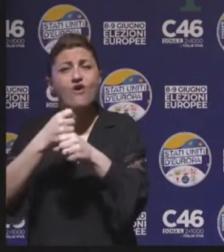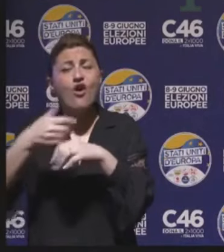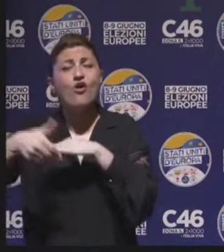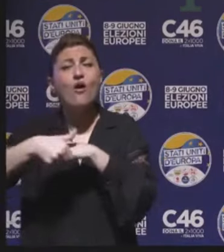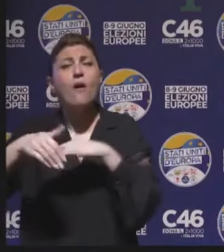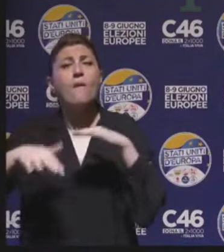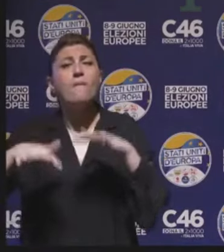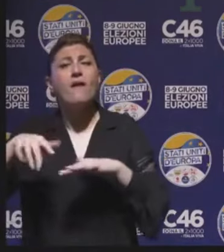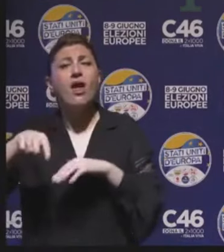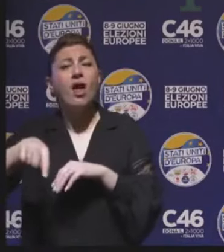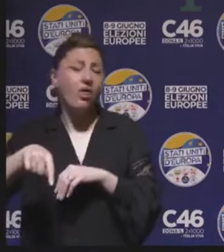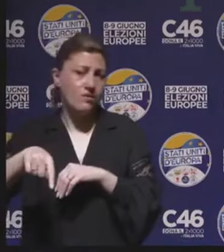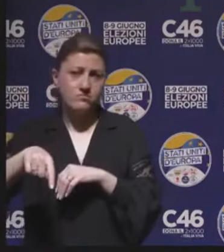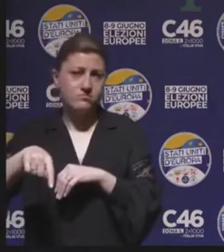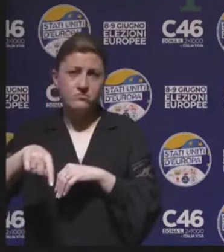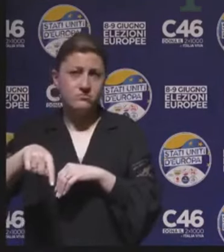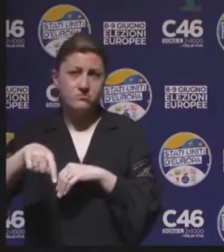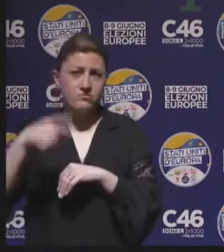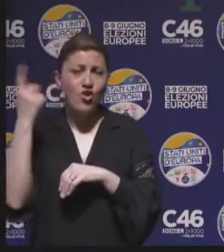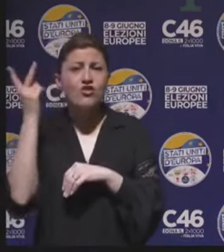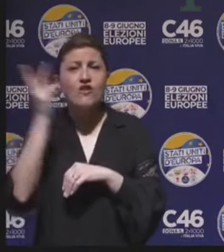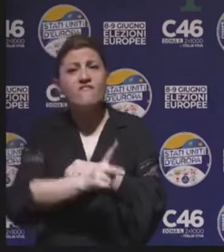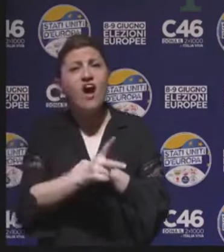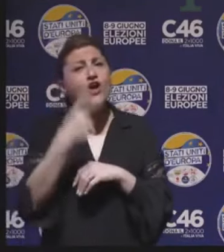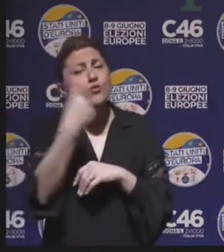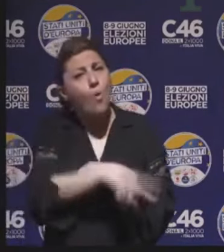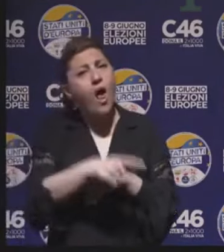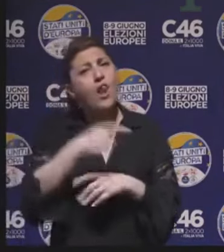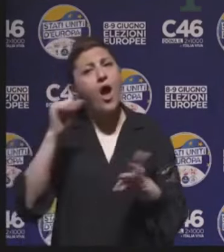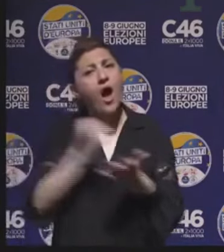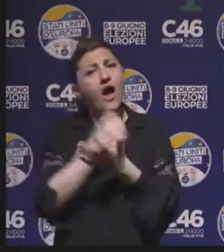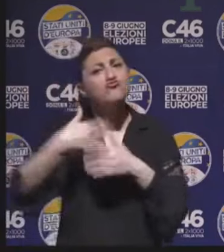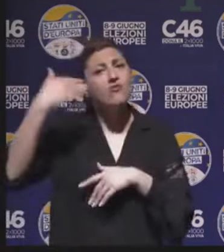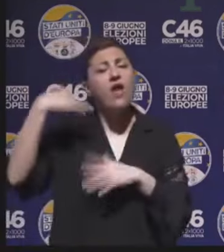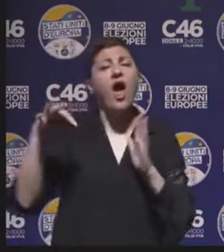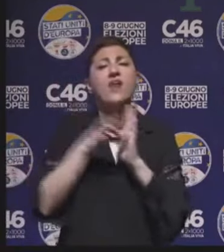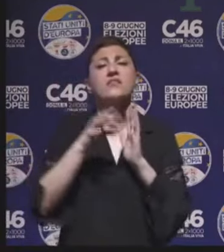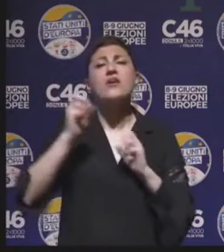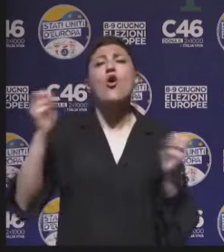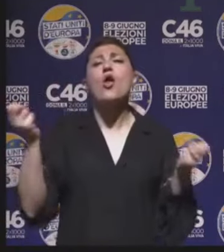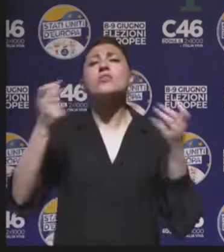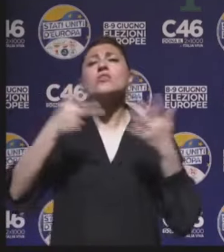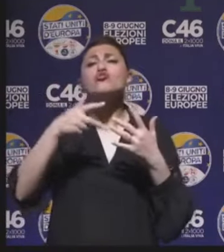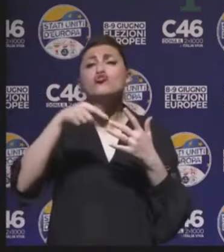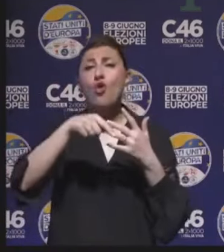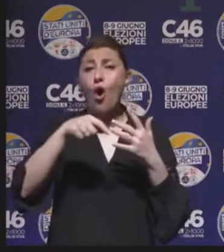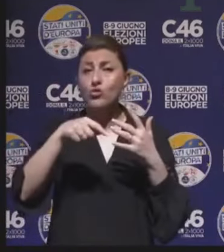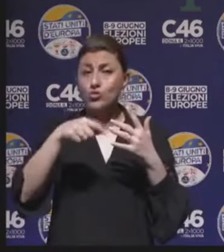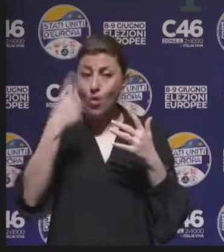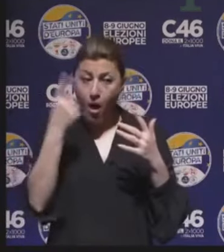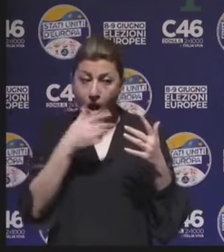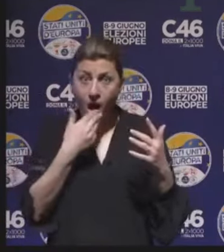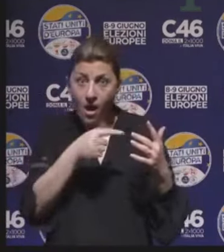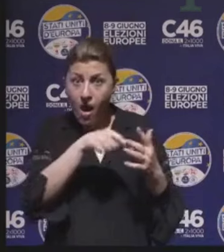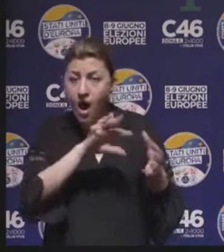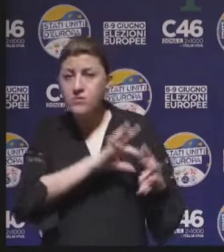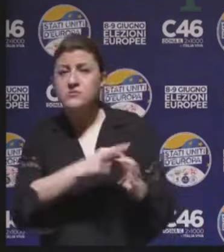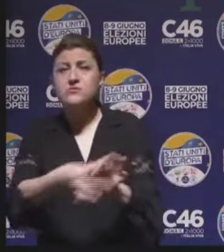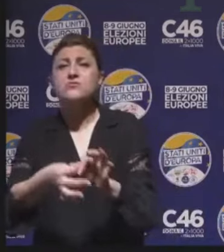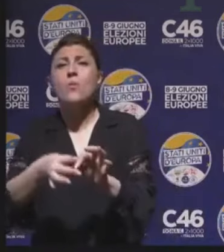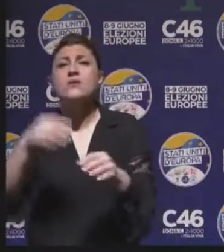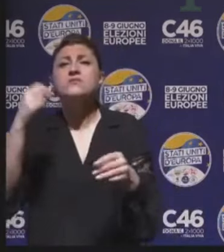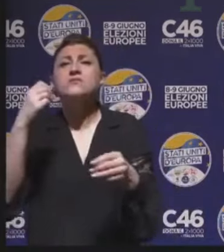che era un feticcio ideologico del passato e cancellando l'articolo 18 si sono aumenta i posti di lavoro e